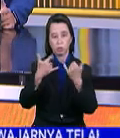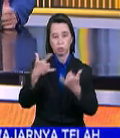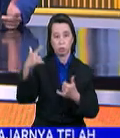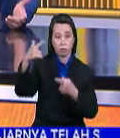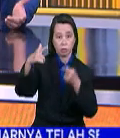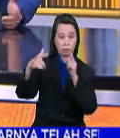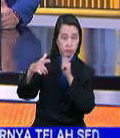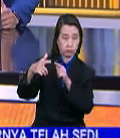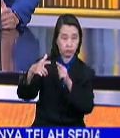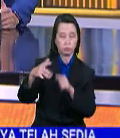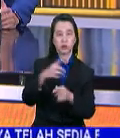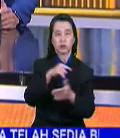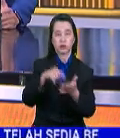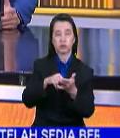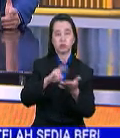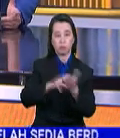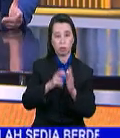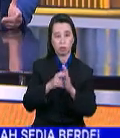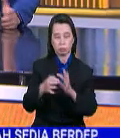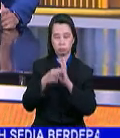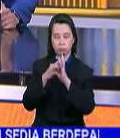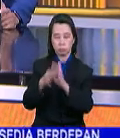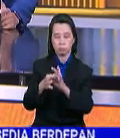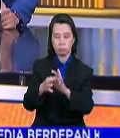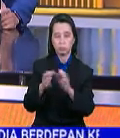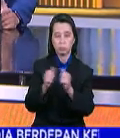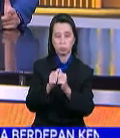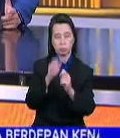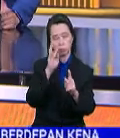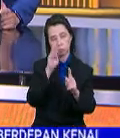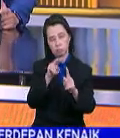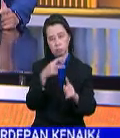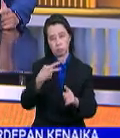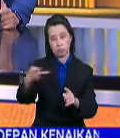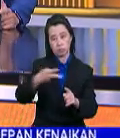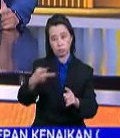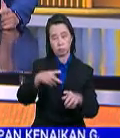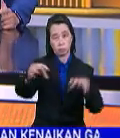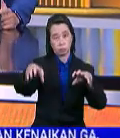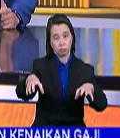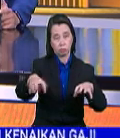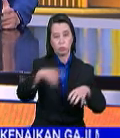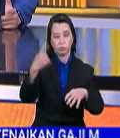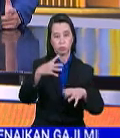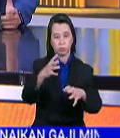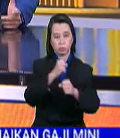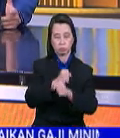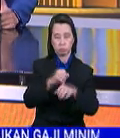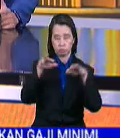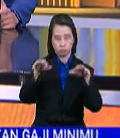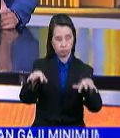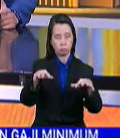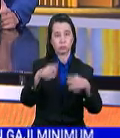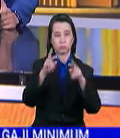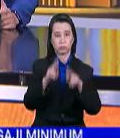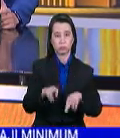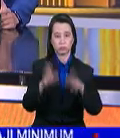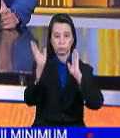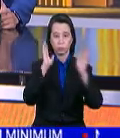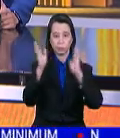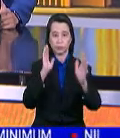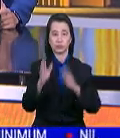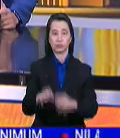penerbangan itu ini sekaligus menandakan kerjasama ra dan DC antara dua entiti yang sering mendapat perhatian utama Raya